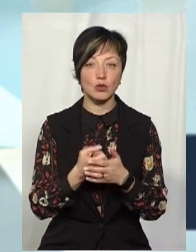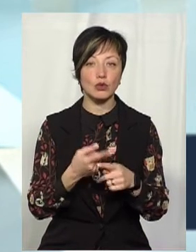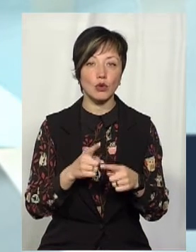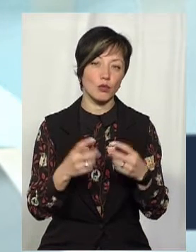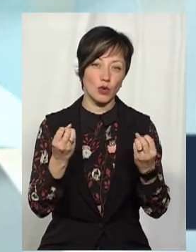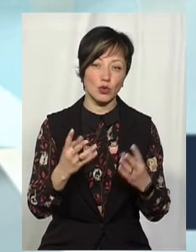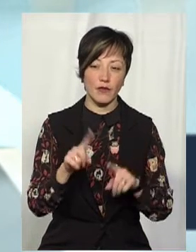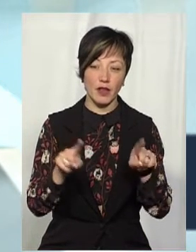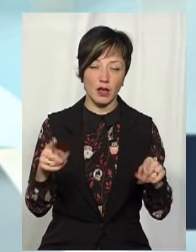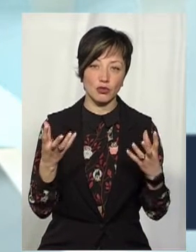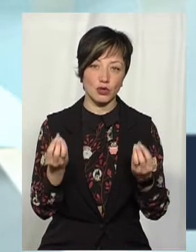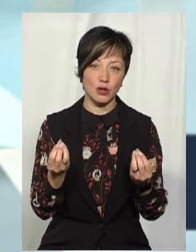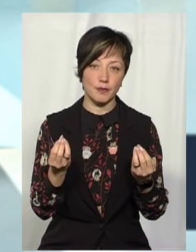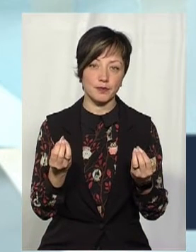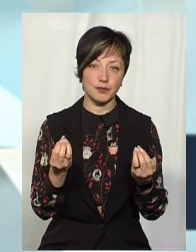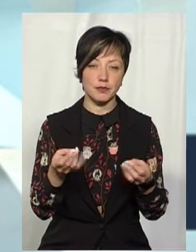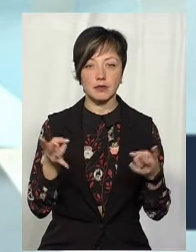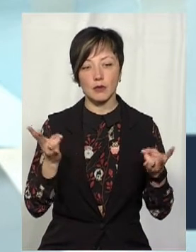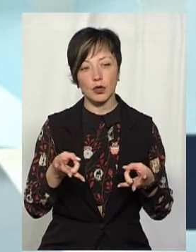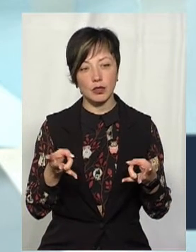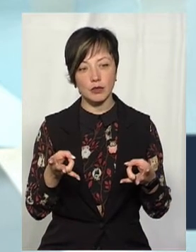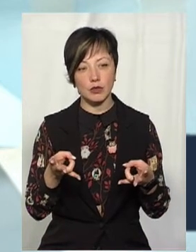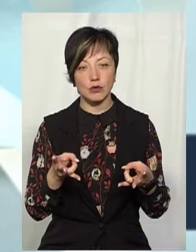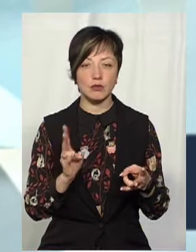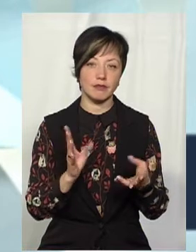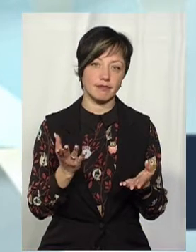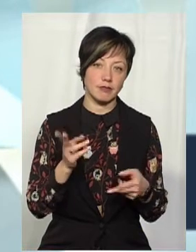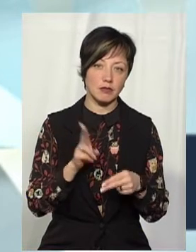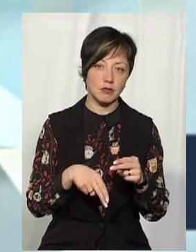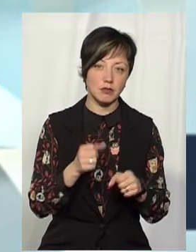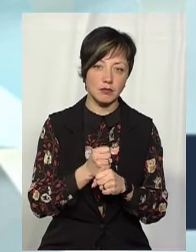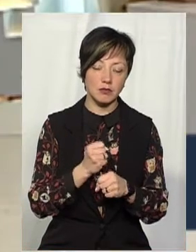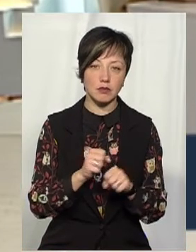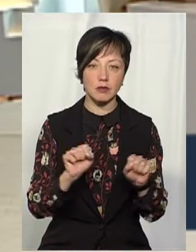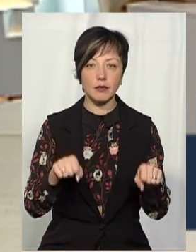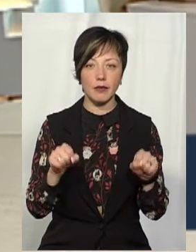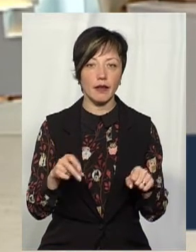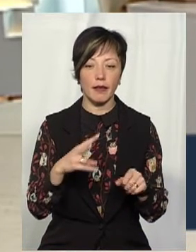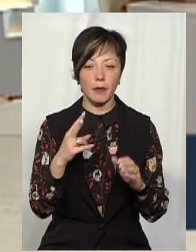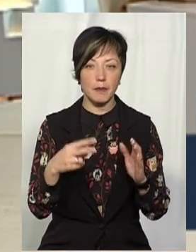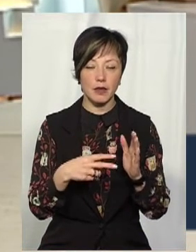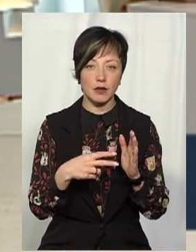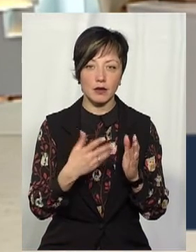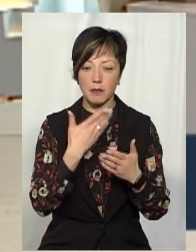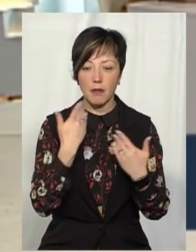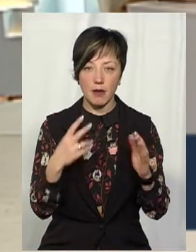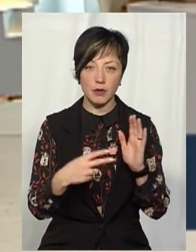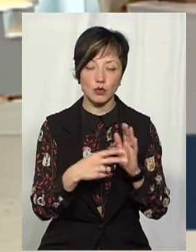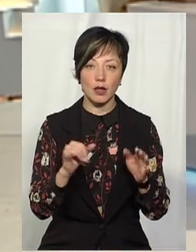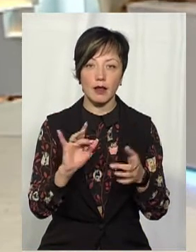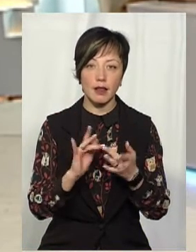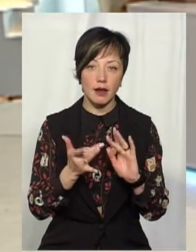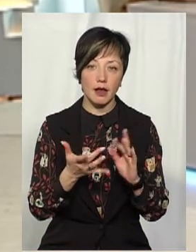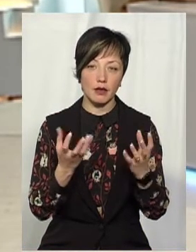Ну, просто в деяких ще там потрібно щось доробити, можливо, не підключений там інтернет,